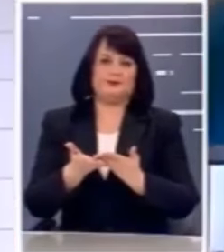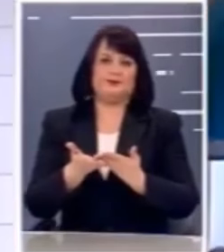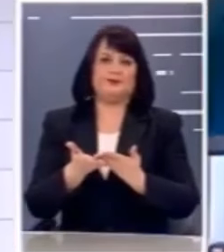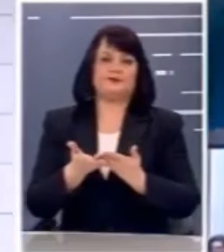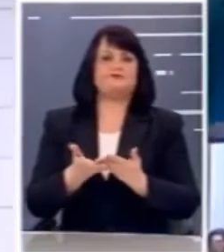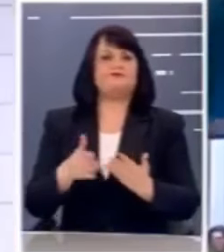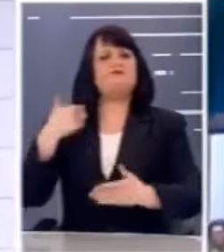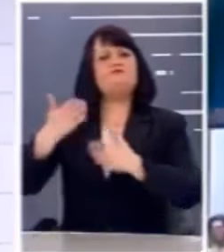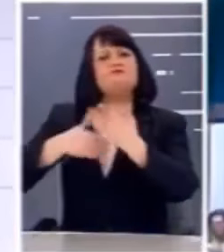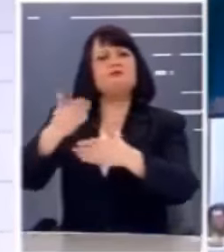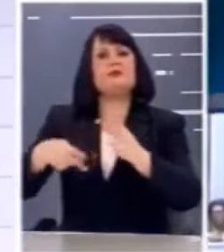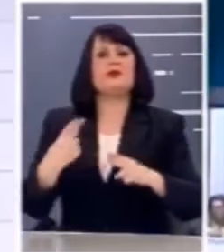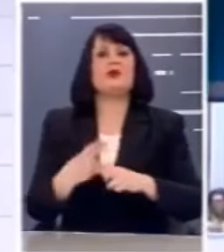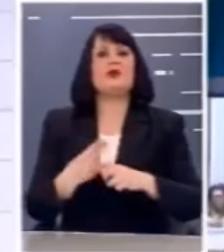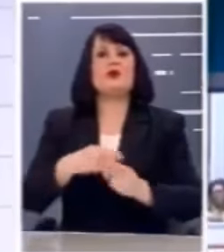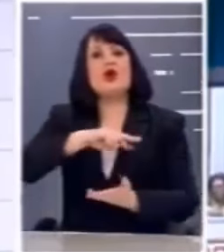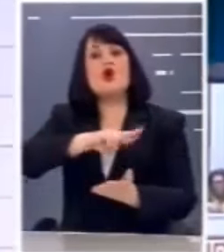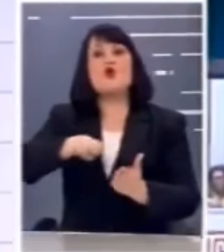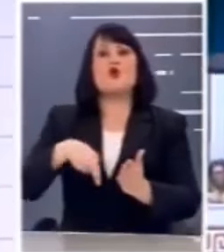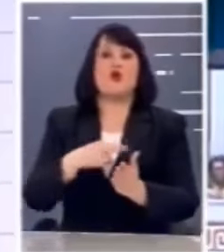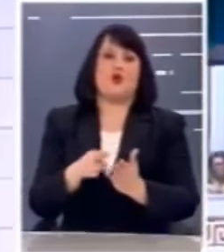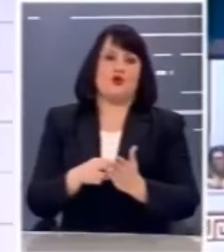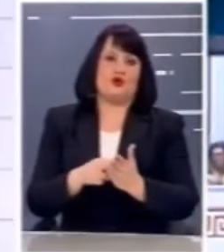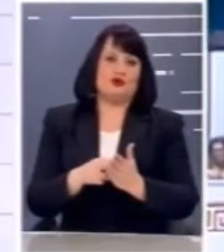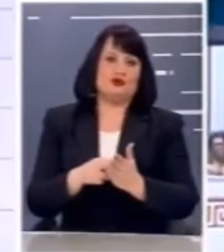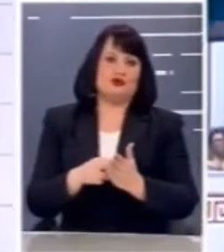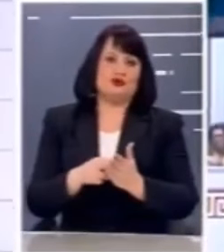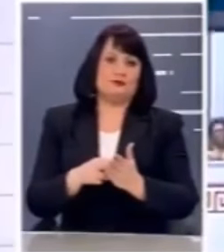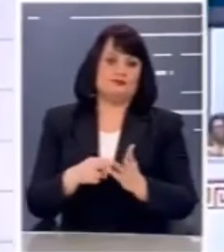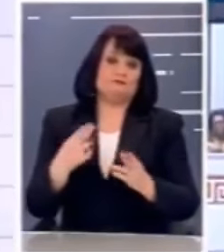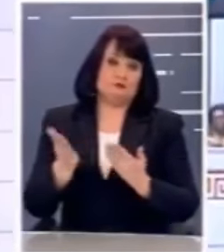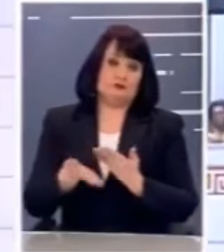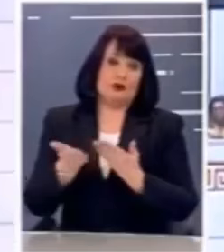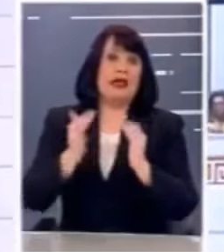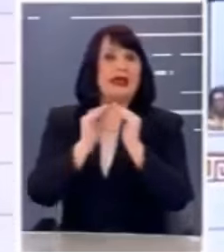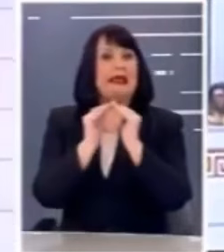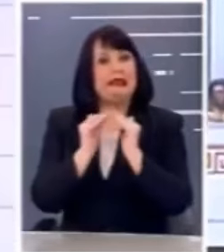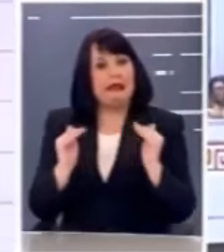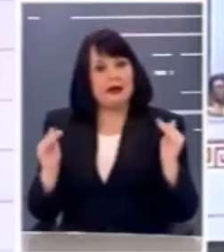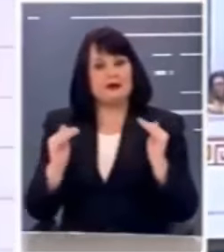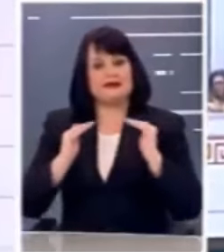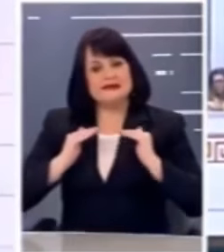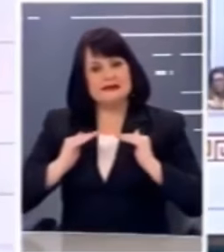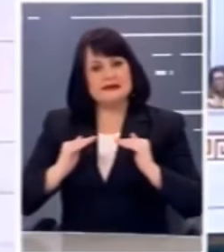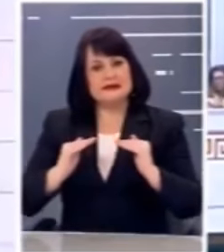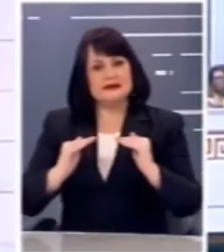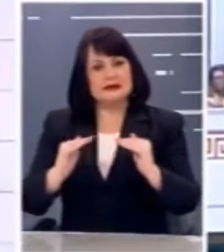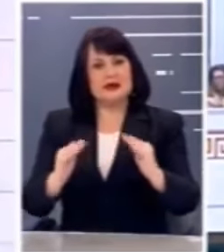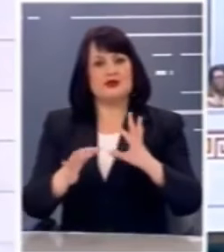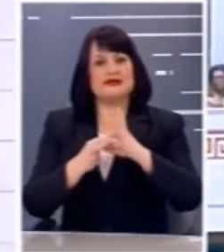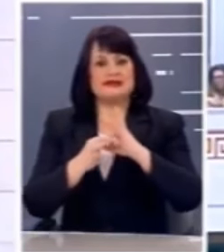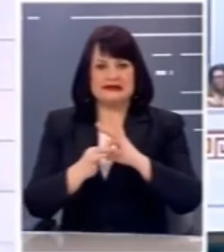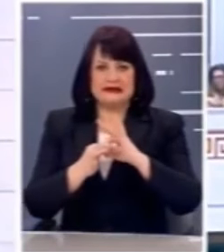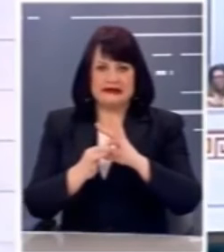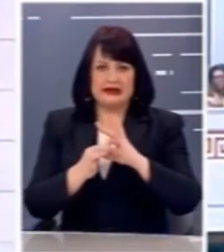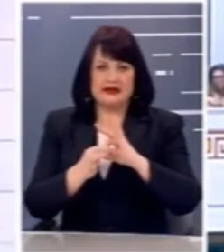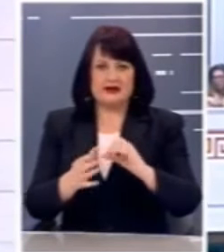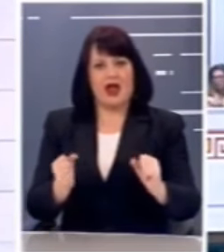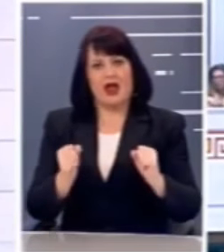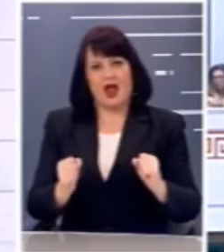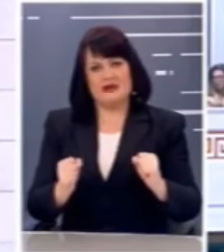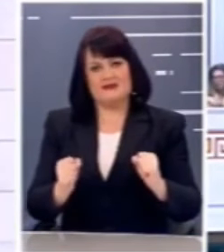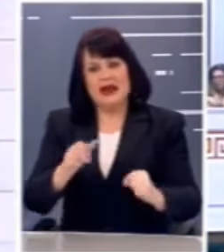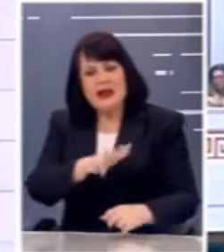τον διαχρονικά κρίσιμο ρόλο και τη συμβολή τους στην ειρήνη, τη σταθερότητα, τη συνεργασία και την ασφάλεια